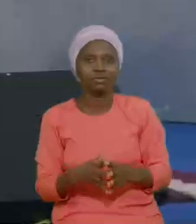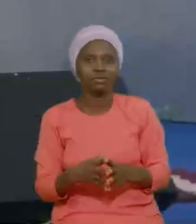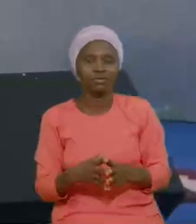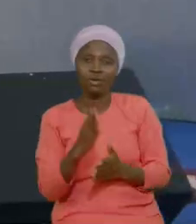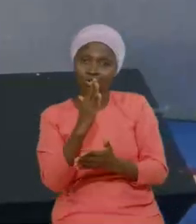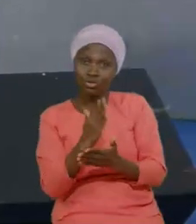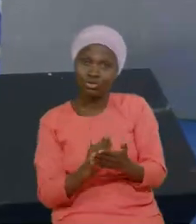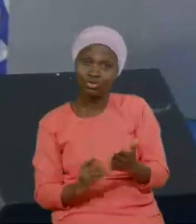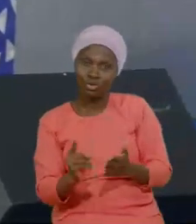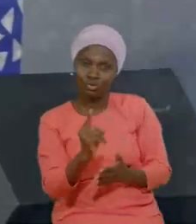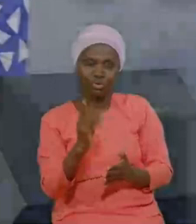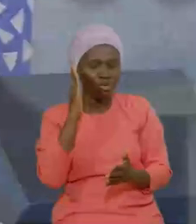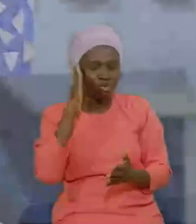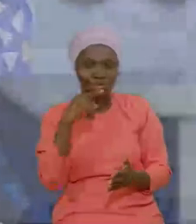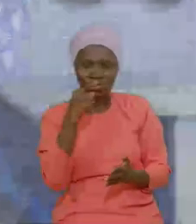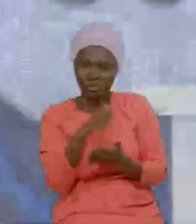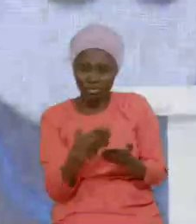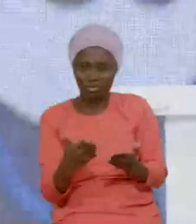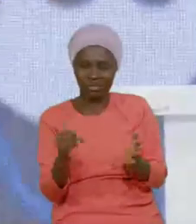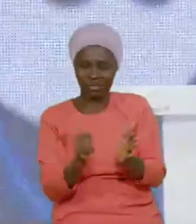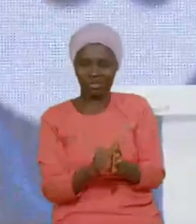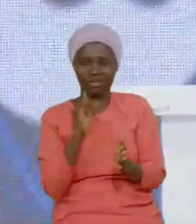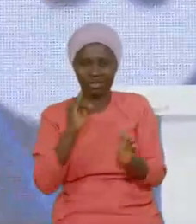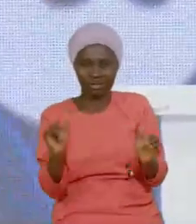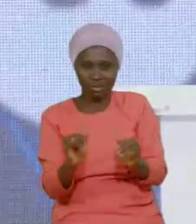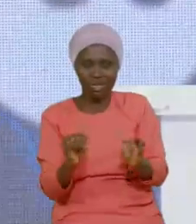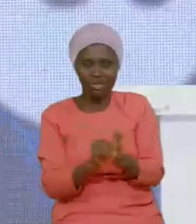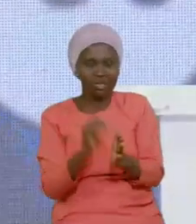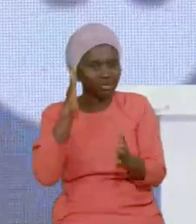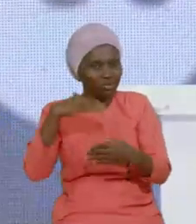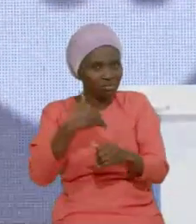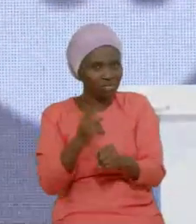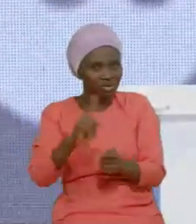fera avancer et te fera réussir.